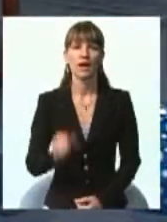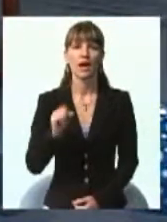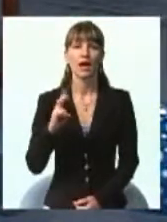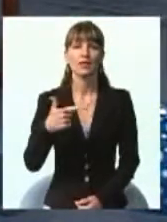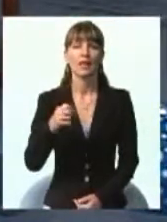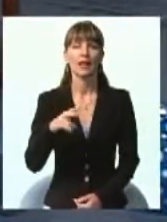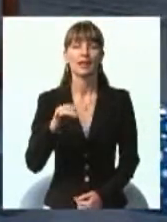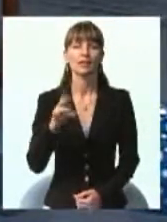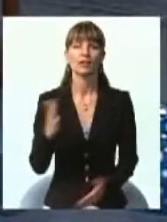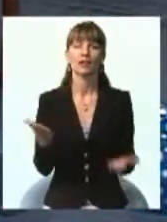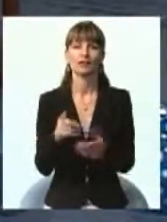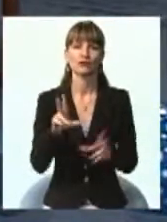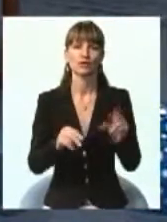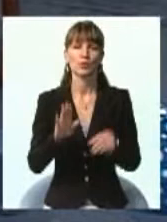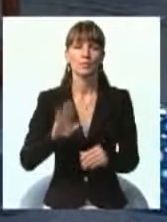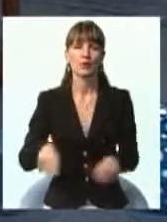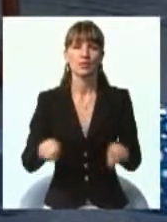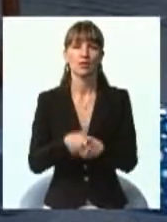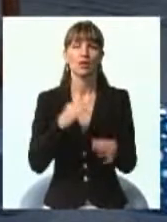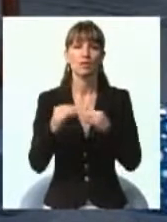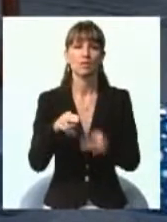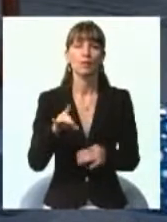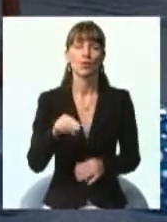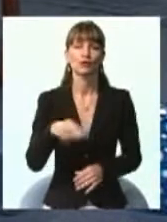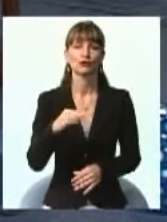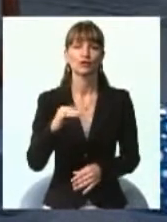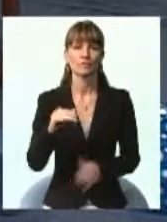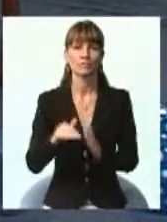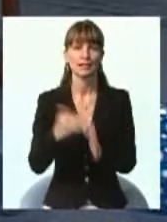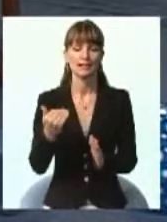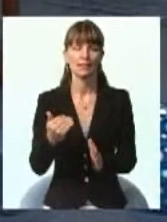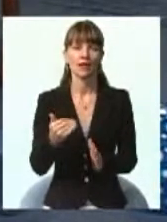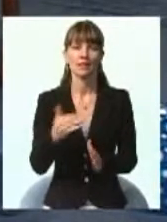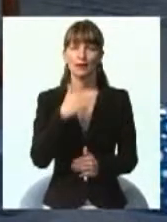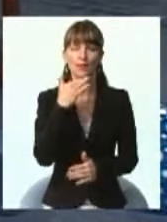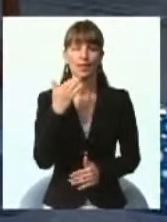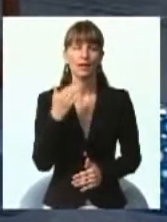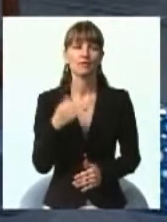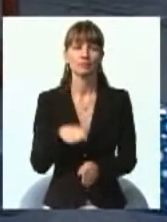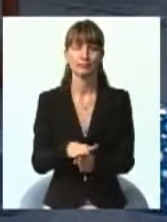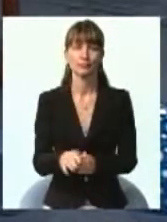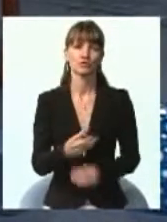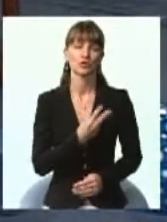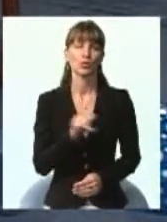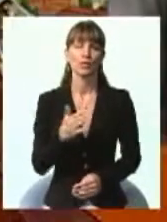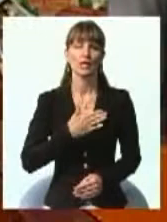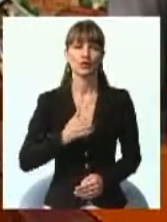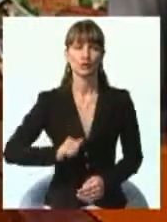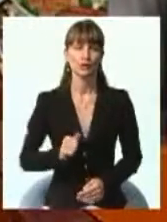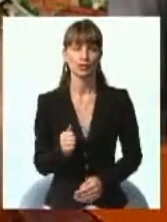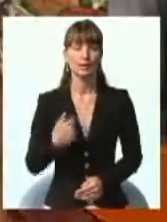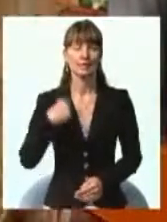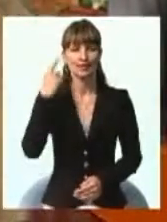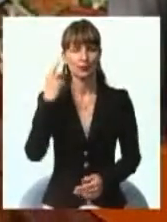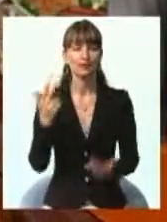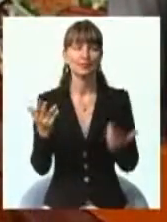Ангелінко, як ти вважаєш, після от такої розмови про джинів, ми їх викликали і неоднократно, до речі, викликали, чи здійсняться бажання у наших друзів?